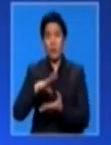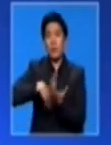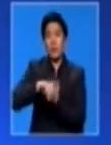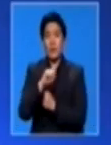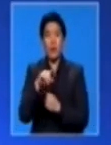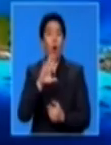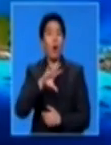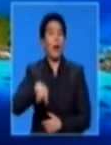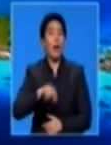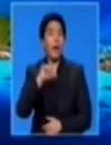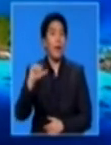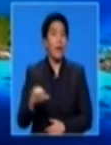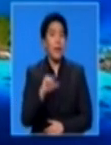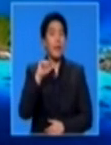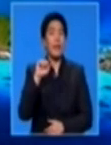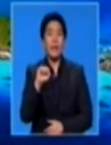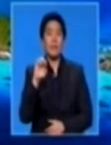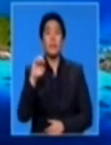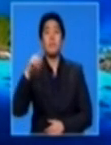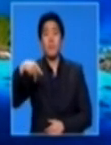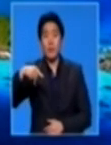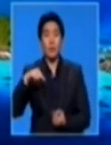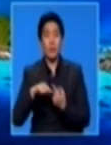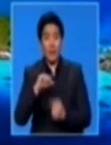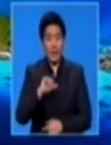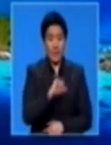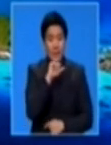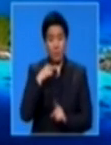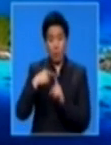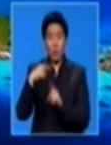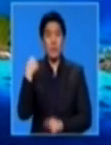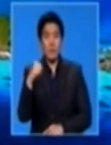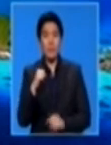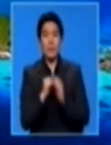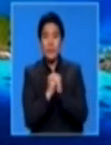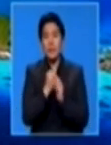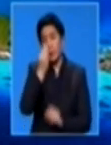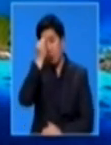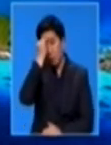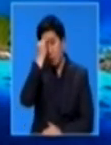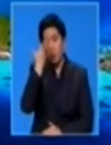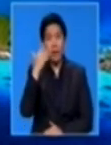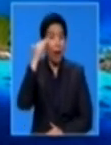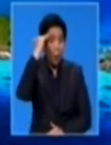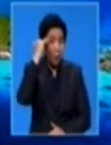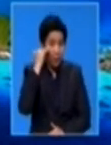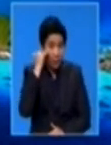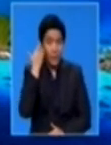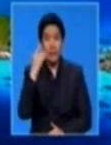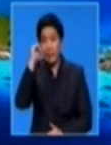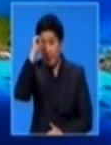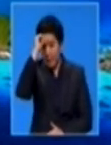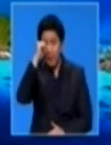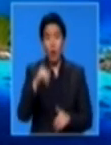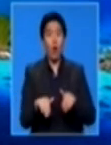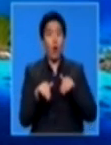ภูมิภาคหรืออาเซบซึ่งประกอบไปด้วยอาเซียน10ประเทศนะครับจีนญี่ปุ่นสาธารณรัฐเกาหลีอินเดีย